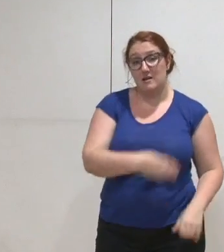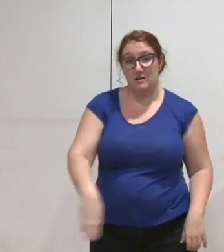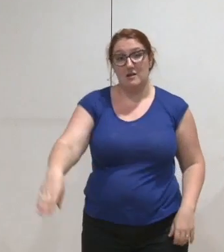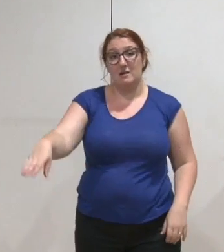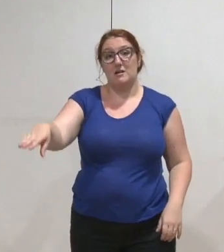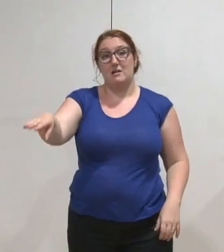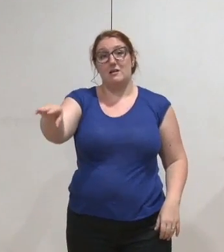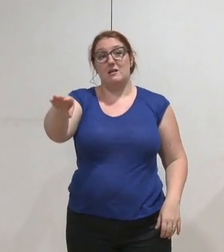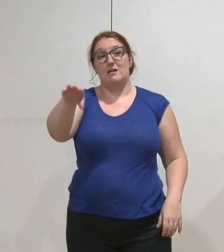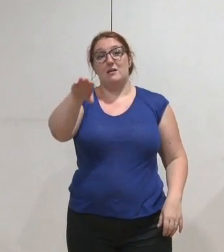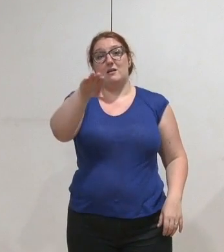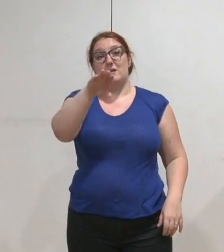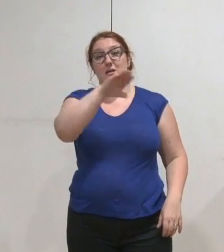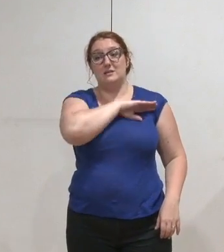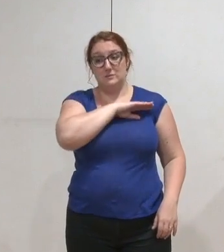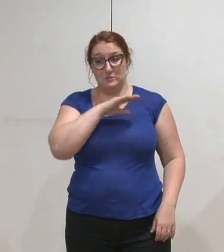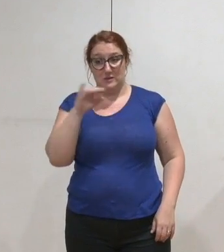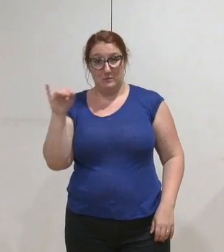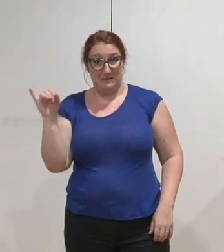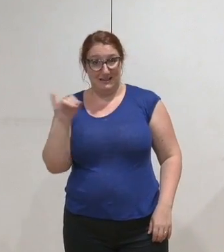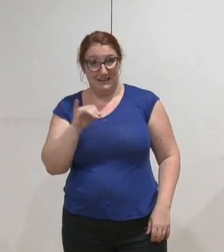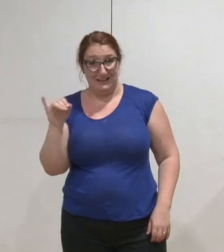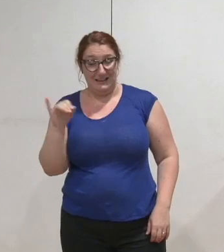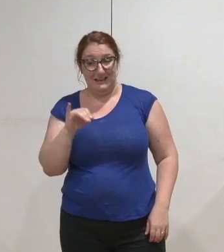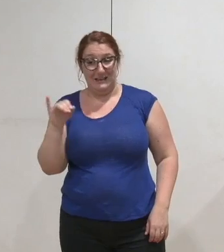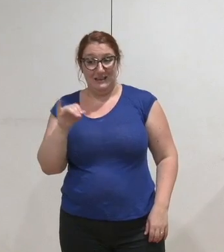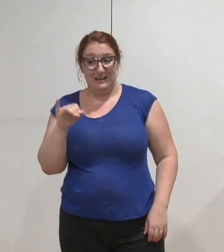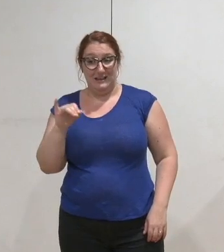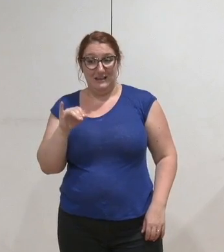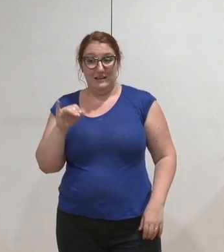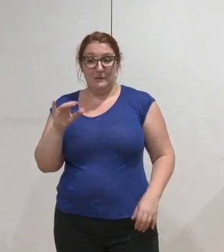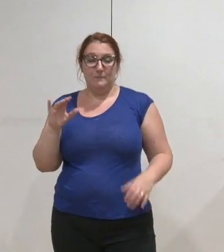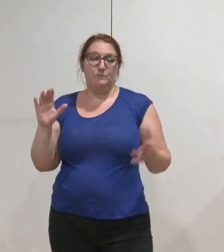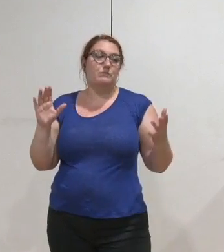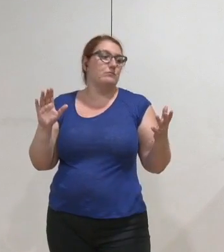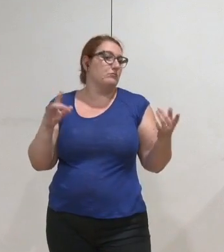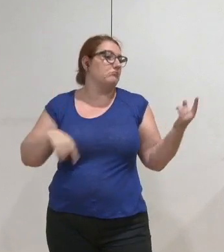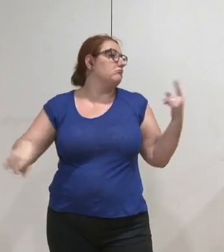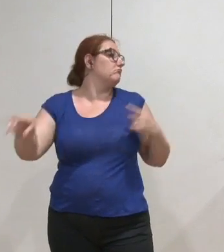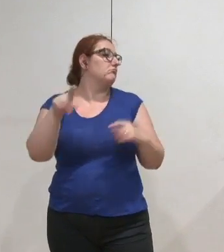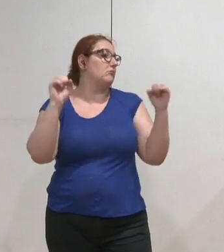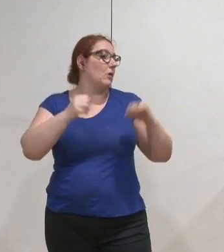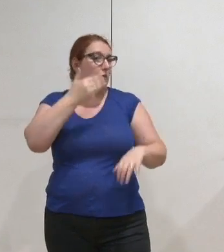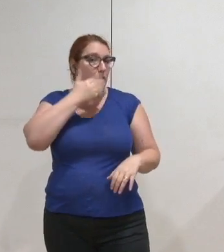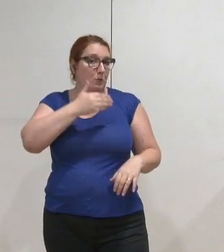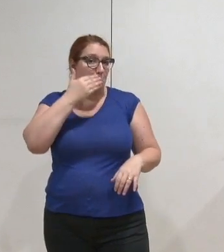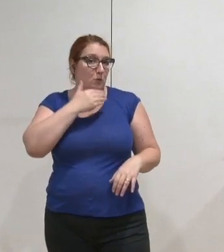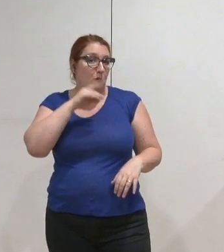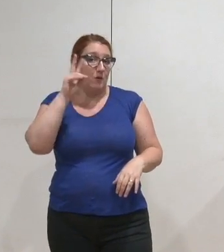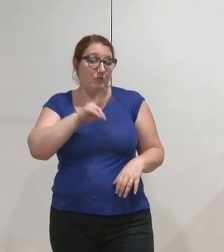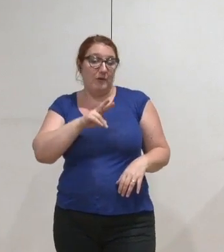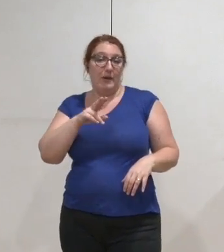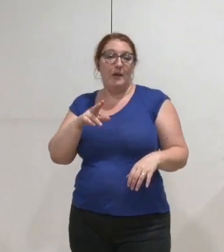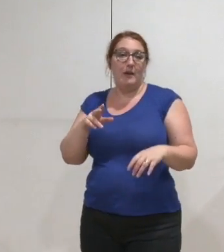il ne s'adresse en l'espèce et on conviendra tous que c'est tant mieux qu'un très petit